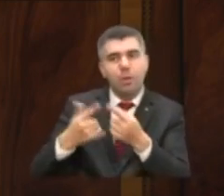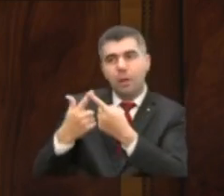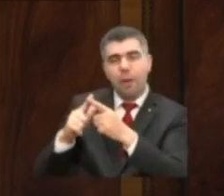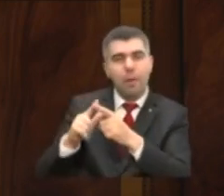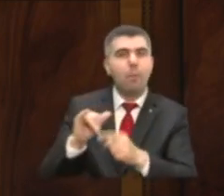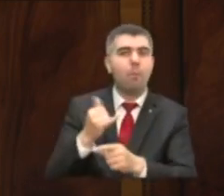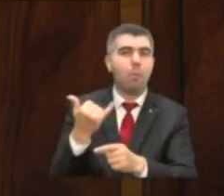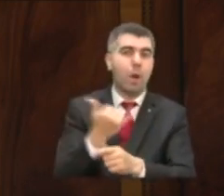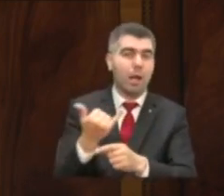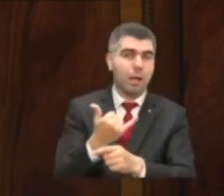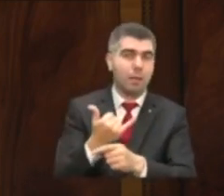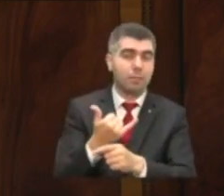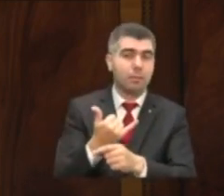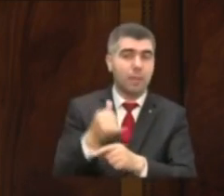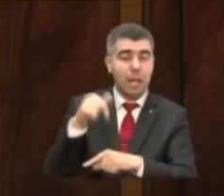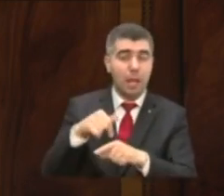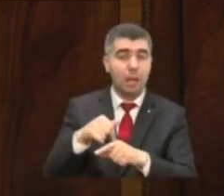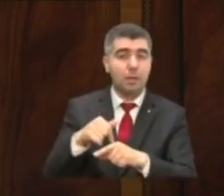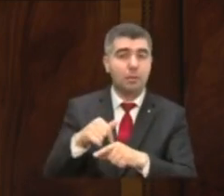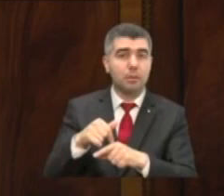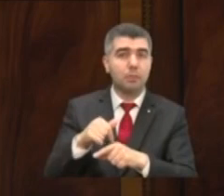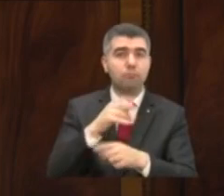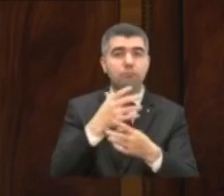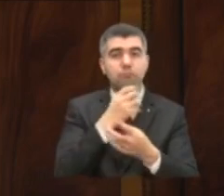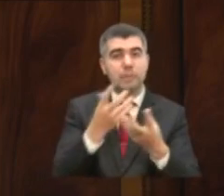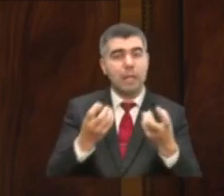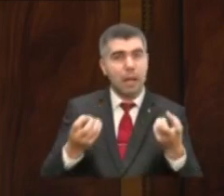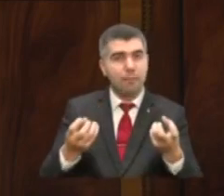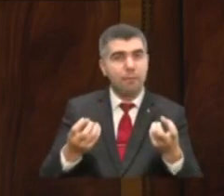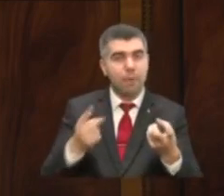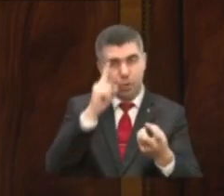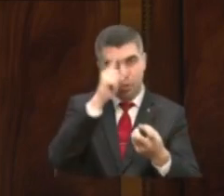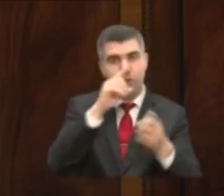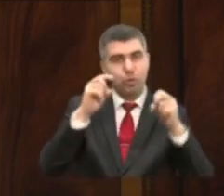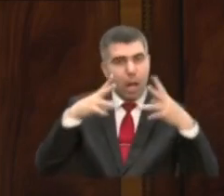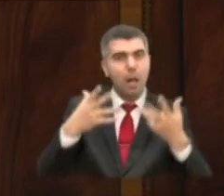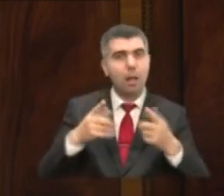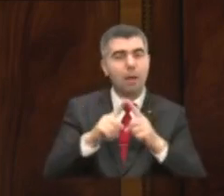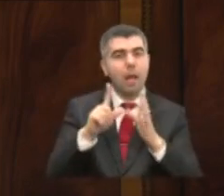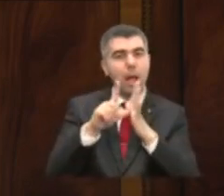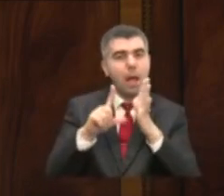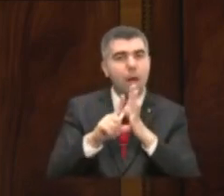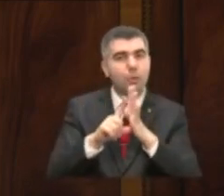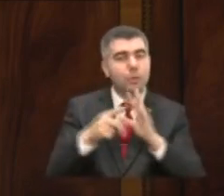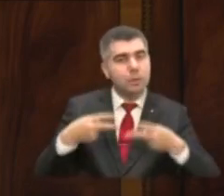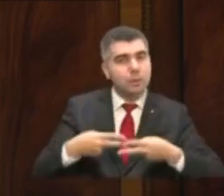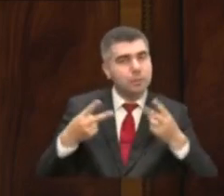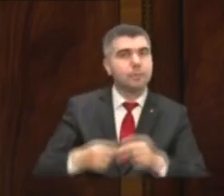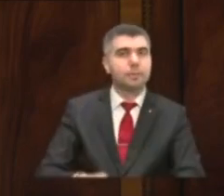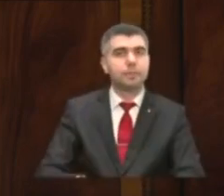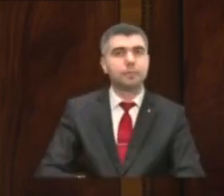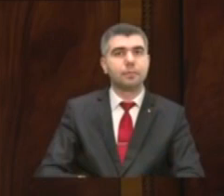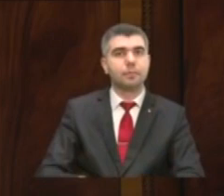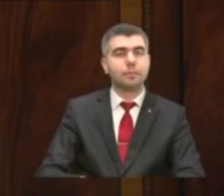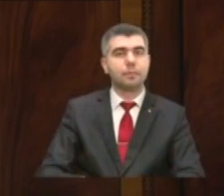الإشكالات، عدد مهم من الإشكالات. إن شاء الله يخرج هذاك القانون الإطار بإذن الله، اللي غادي واخا حنا